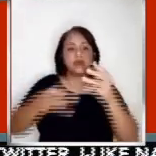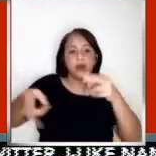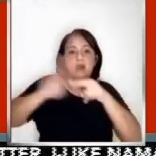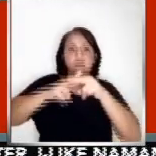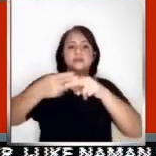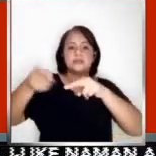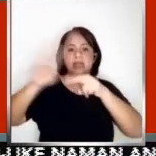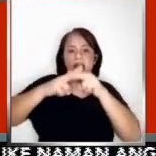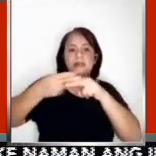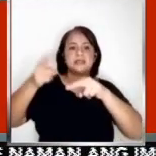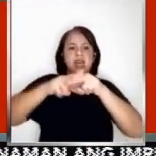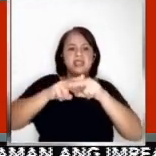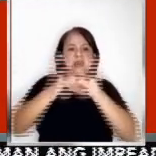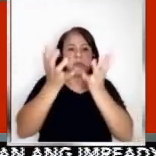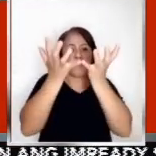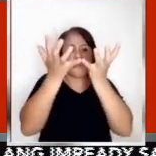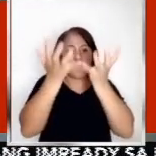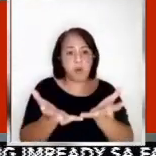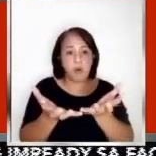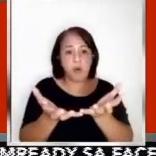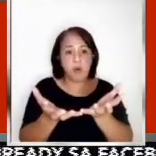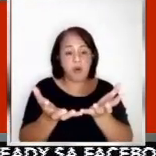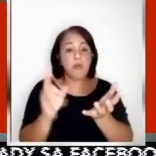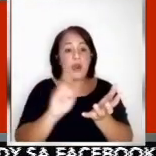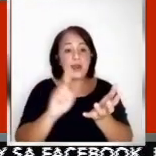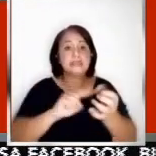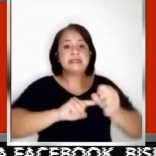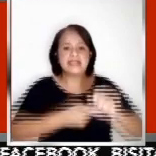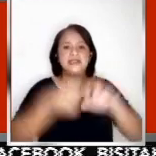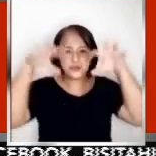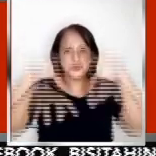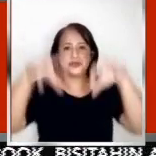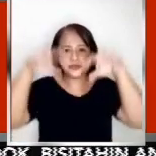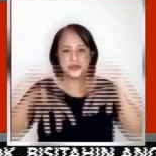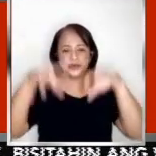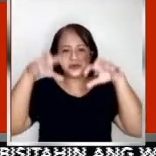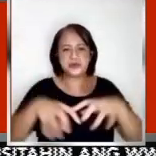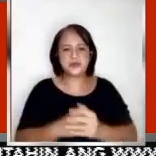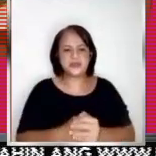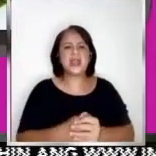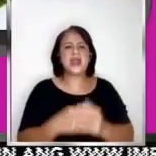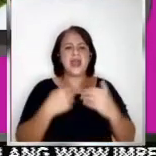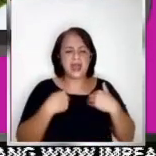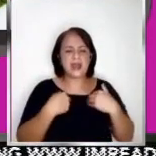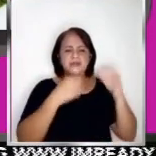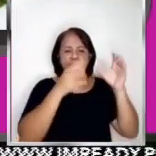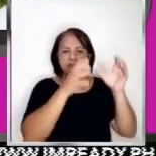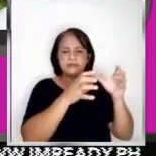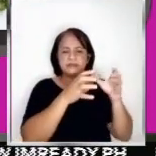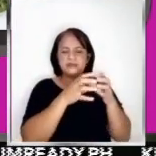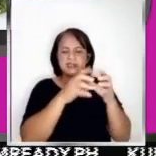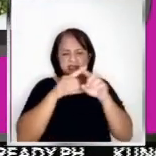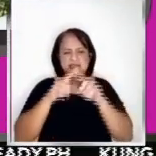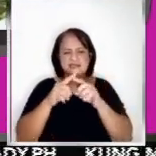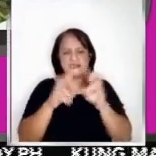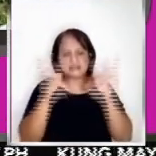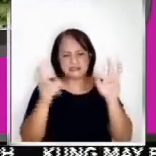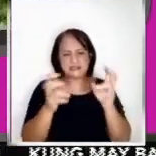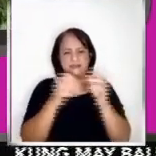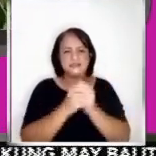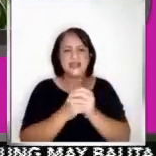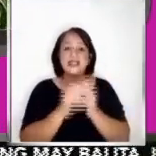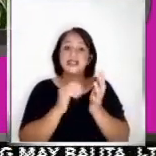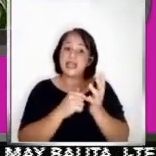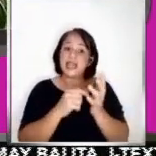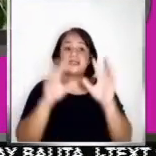ulap at dito na nabubuo ang ulan. Precipitation naman ang tawag dito. Yan po ang ating cloud lessons for